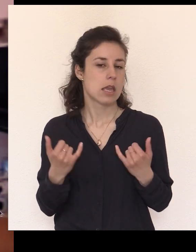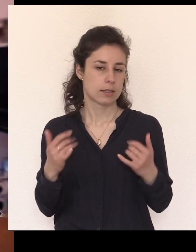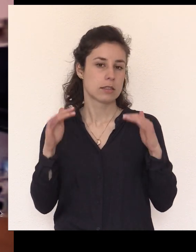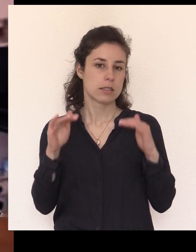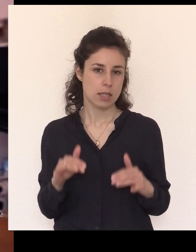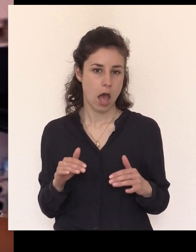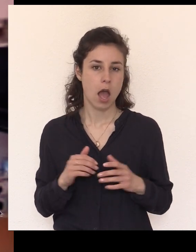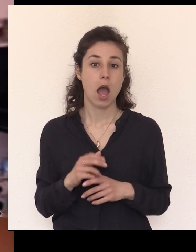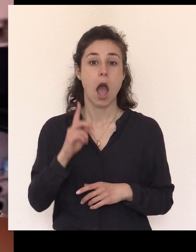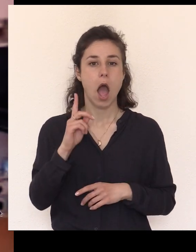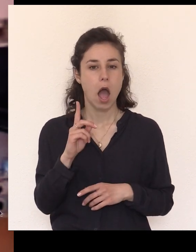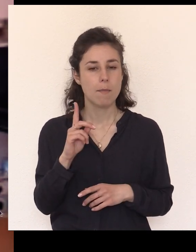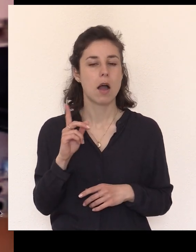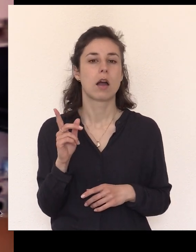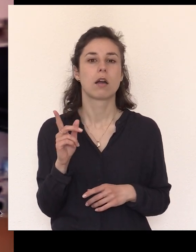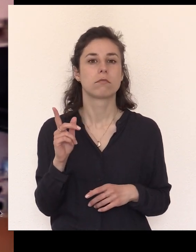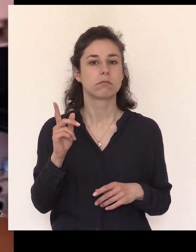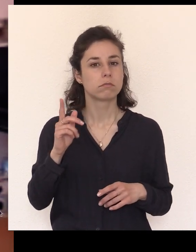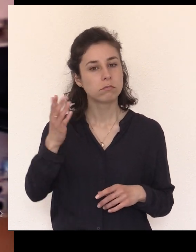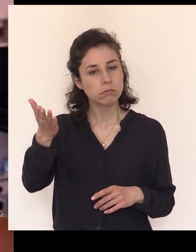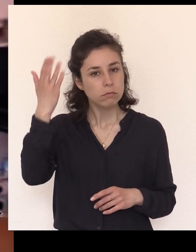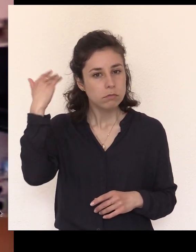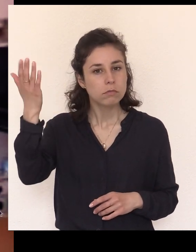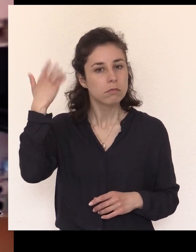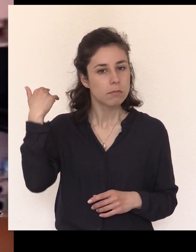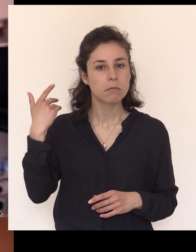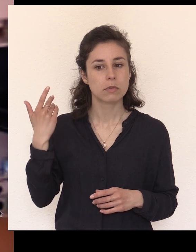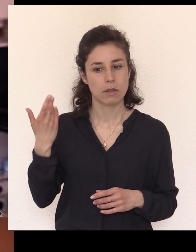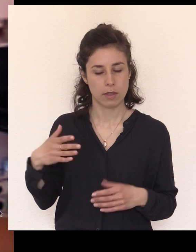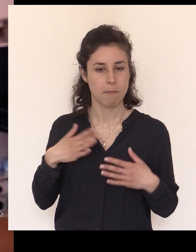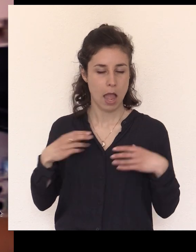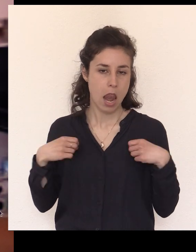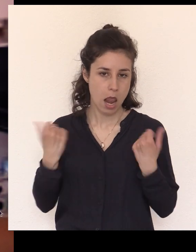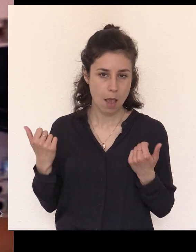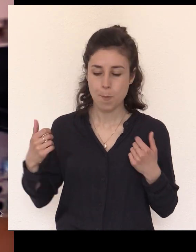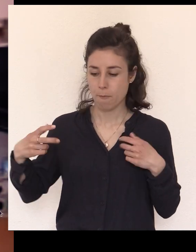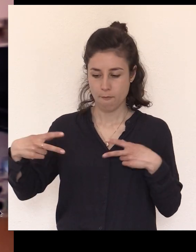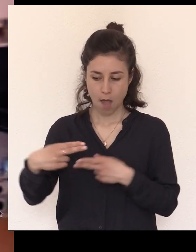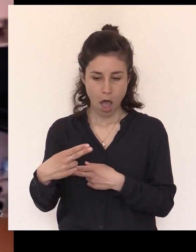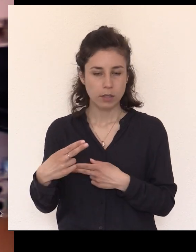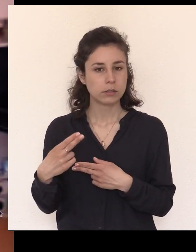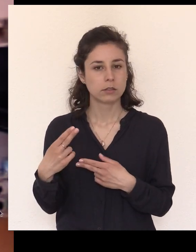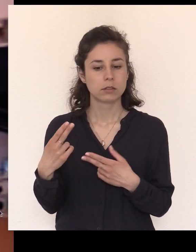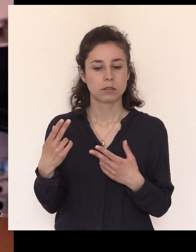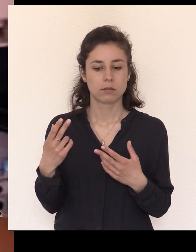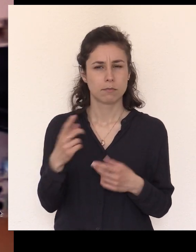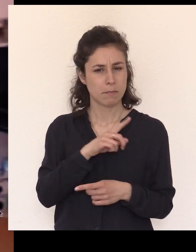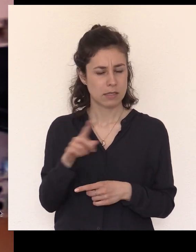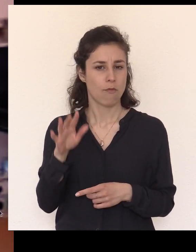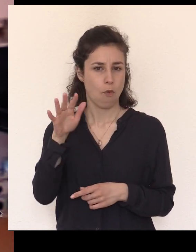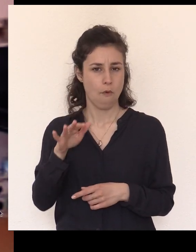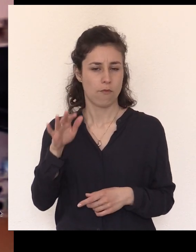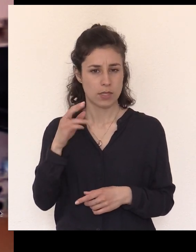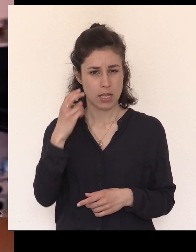mittlerweile. Aber ich hatte auch Phasen in meinem Leben, bis ich